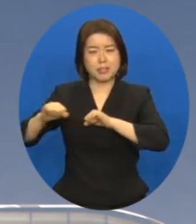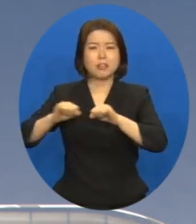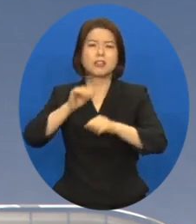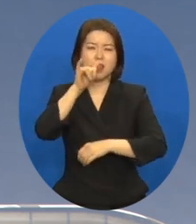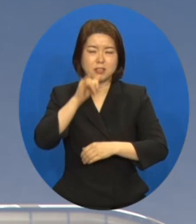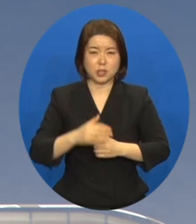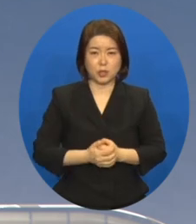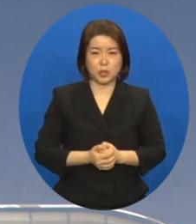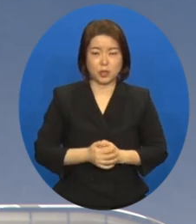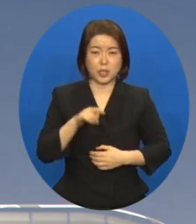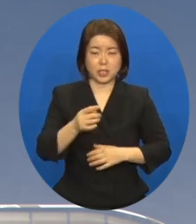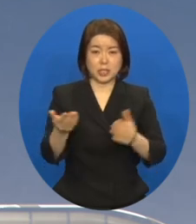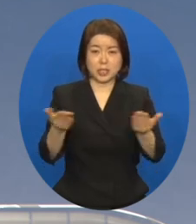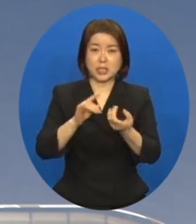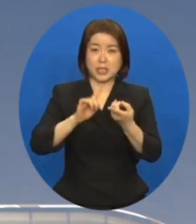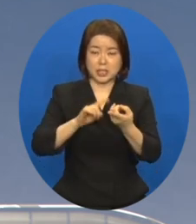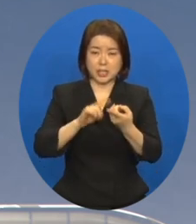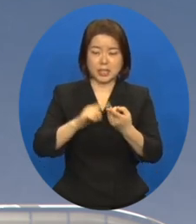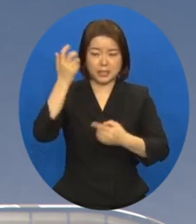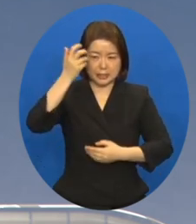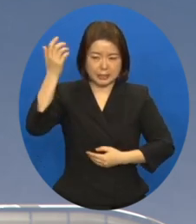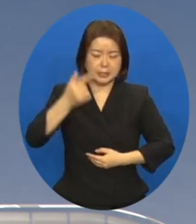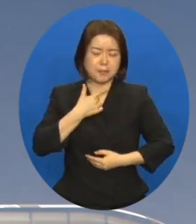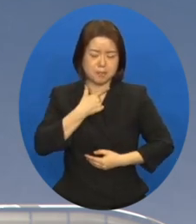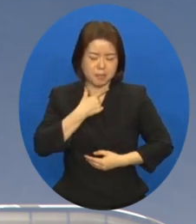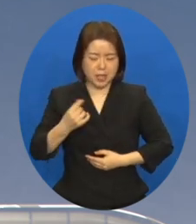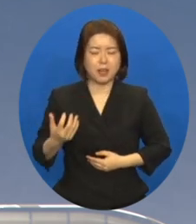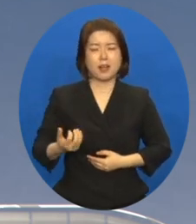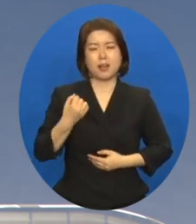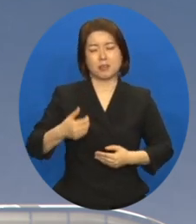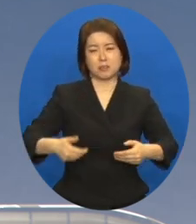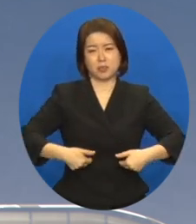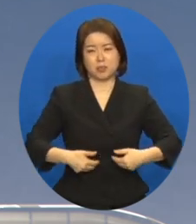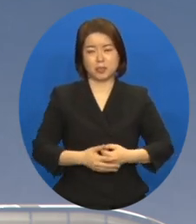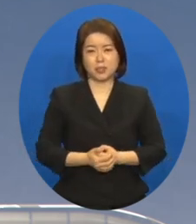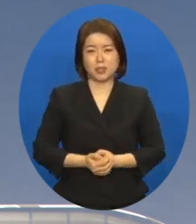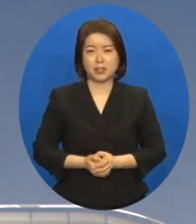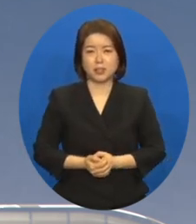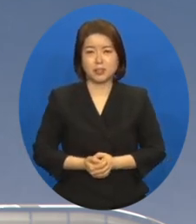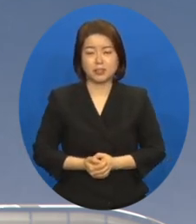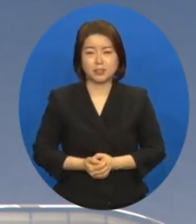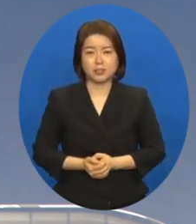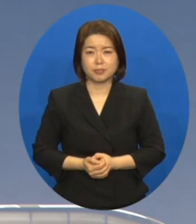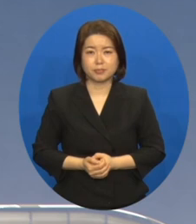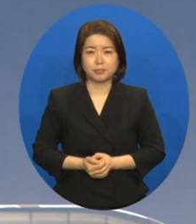역사하십니다. 그 일에 대한 영적인 갈망을 가져야 돼요.